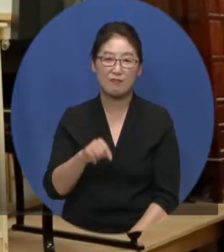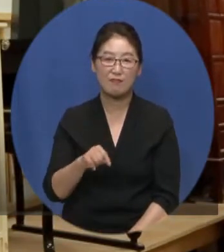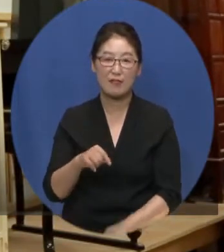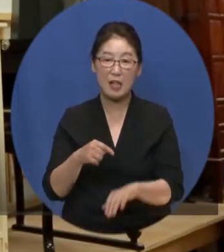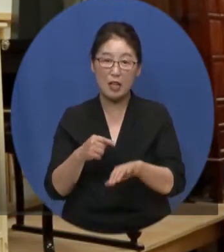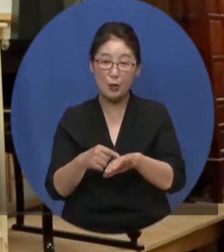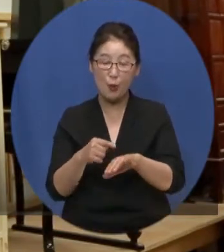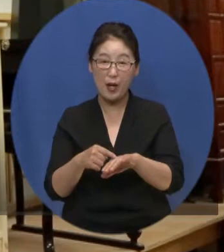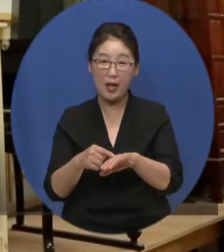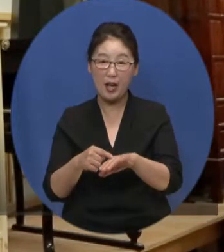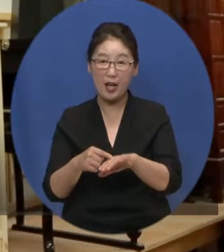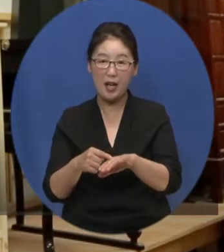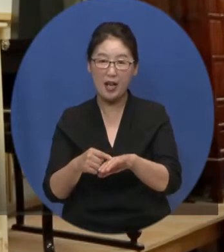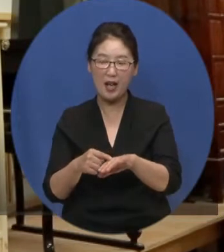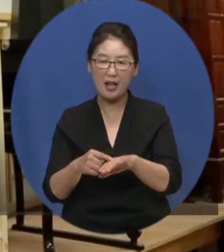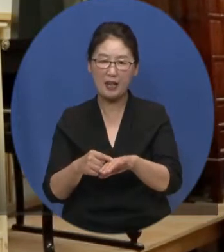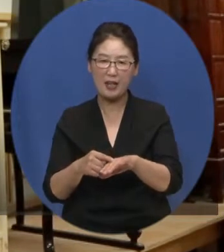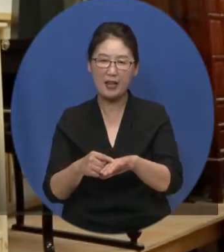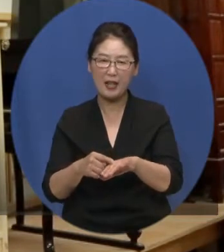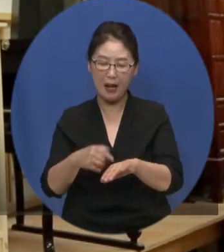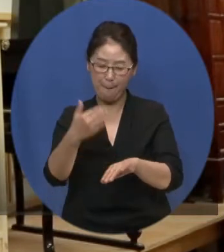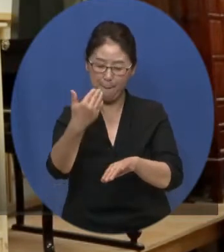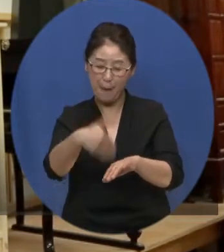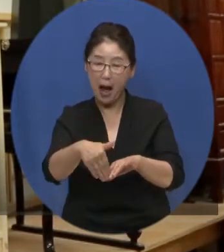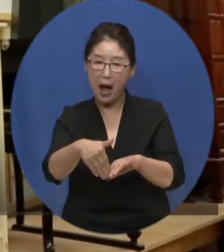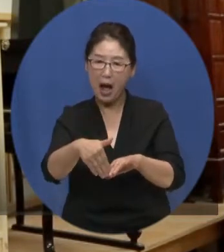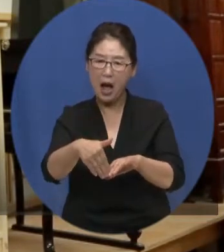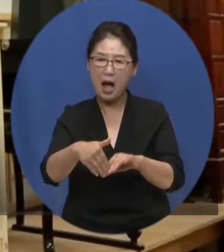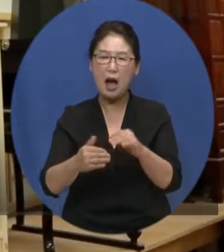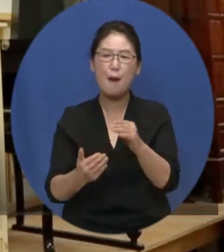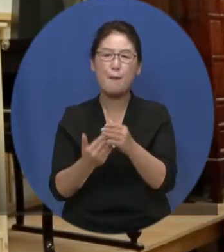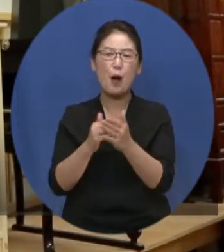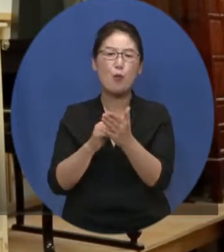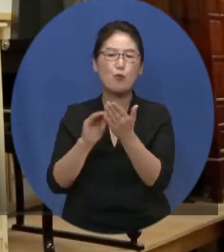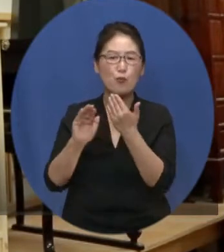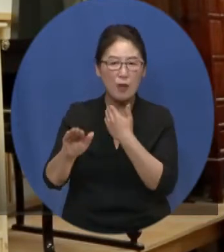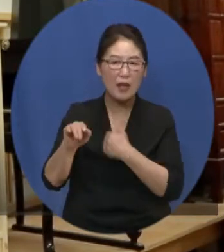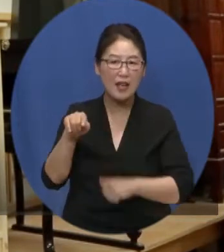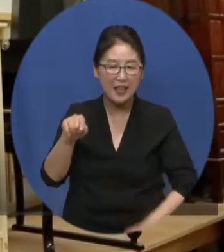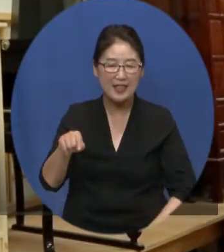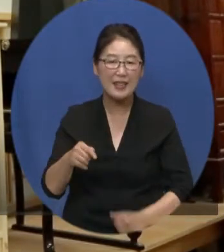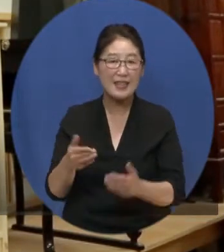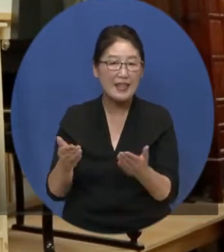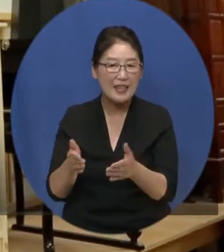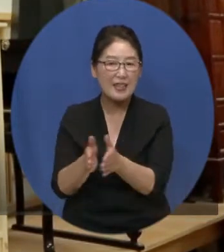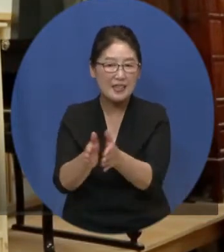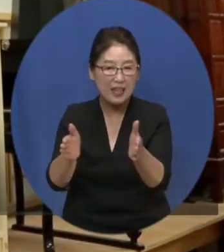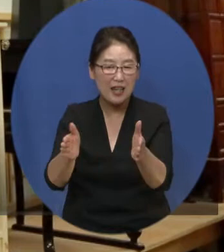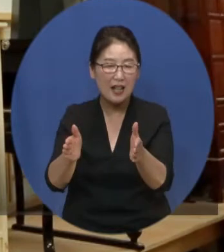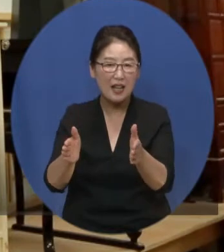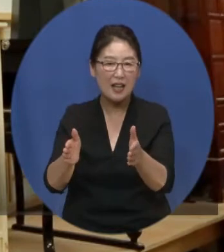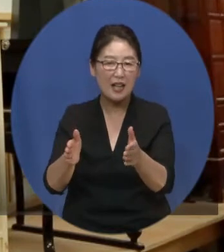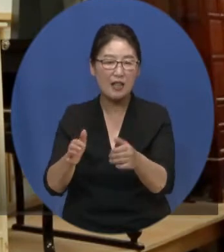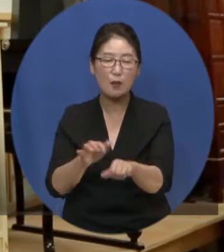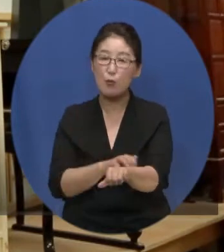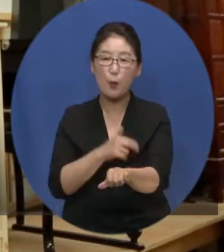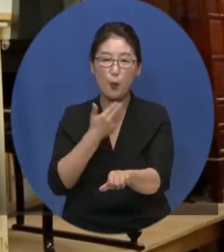손가락의 다 있을 때 시작한 게 아니고 이게 없을 때 시작을 했으니까 불편한 것은 없었는데